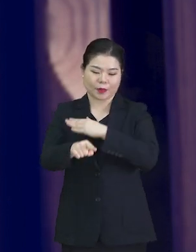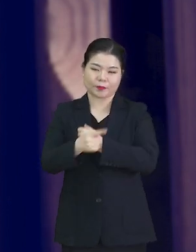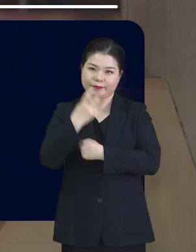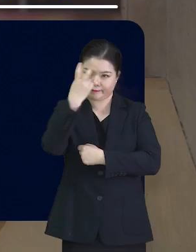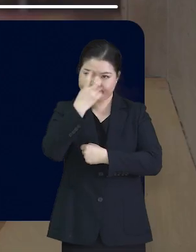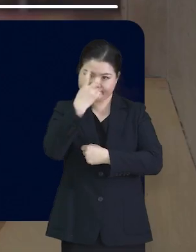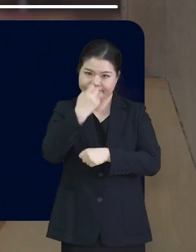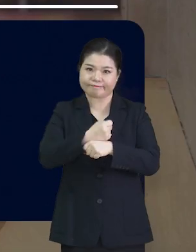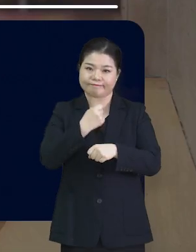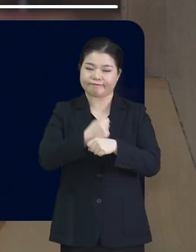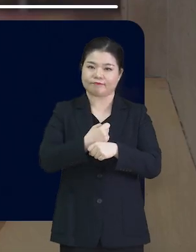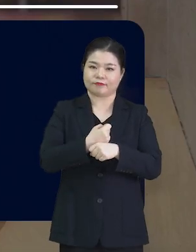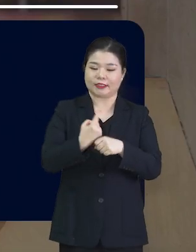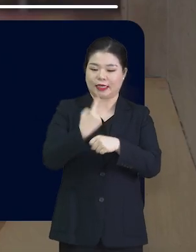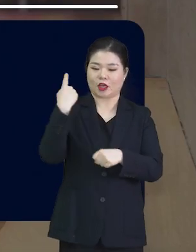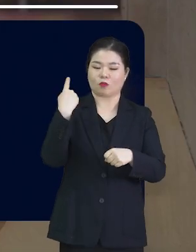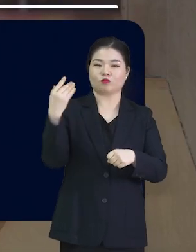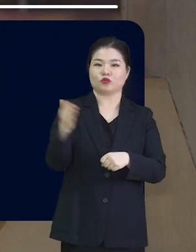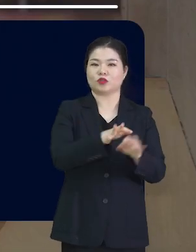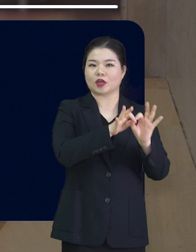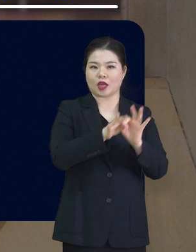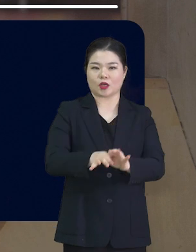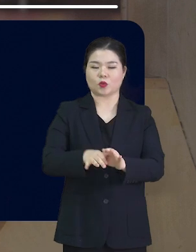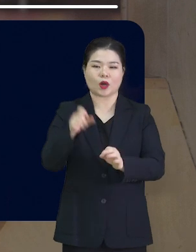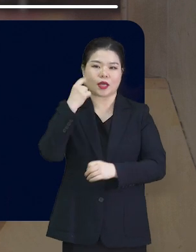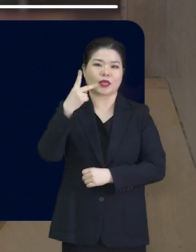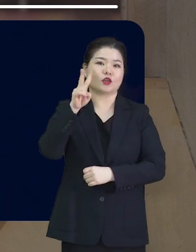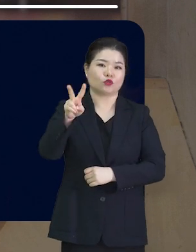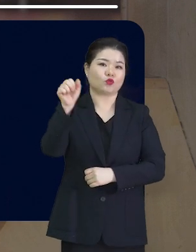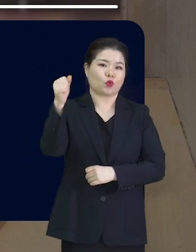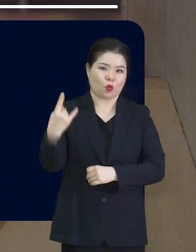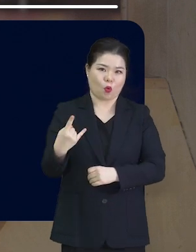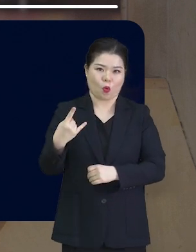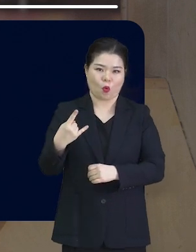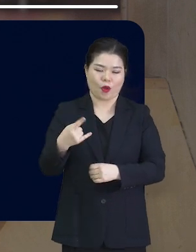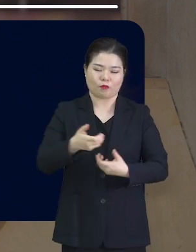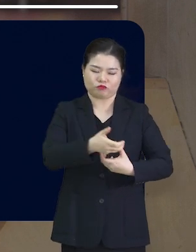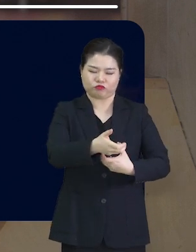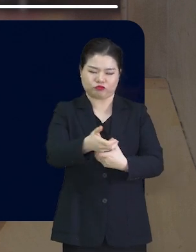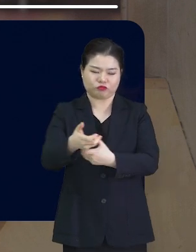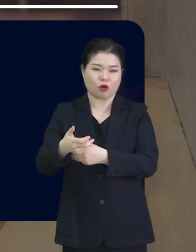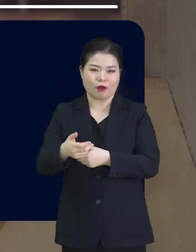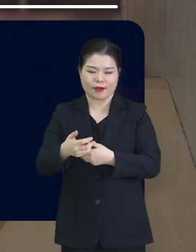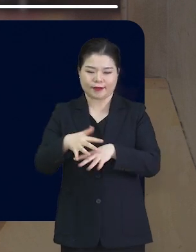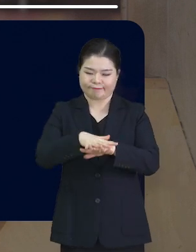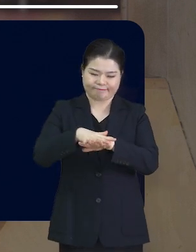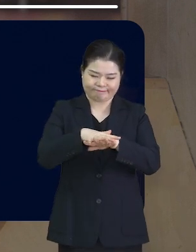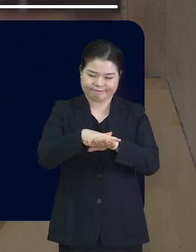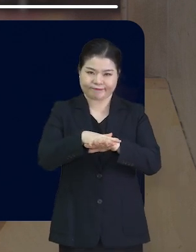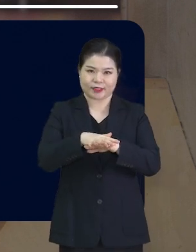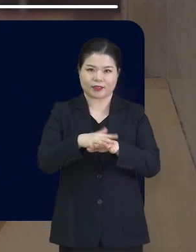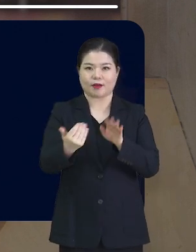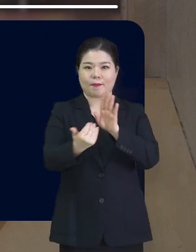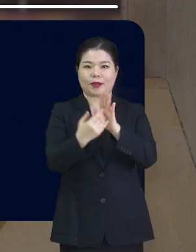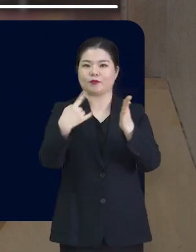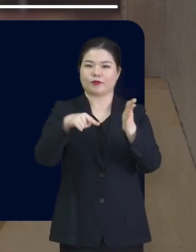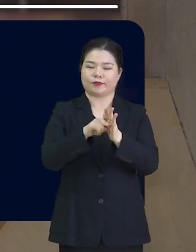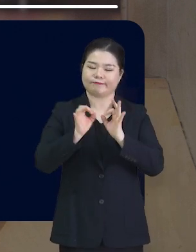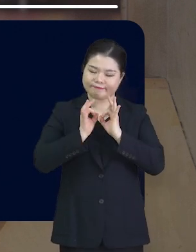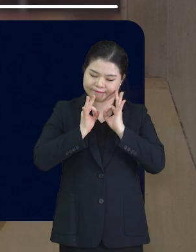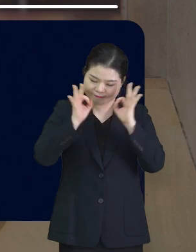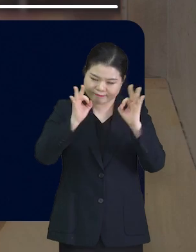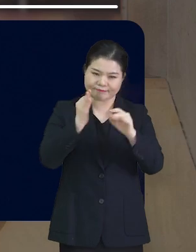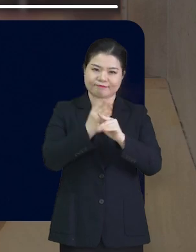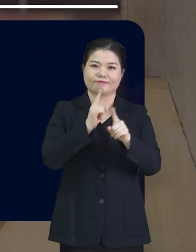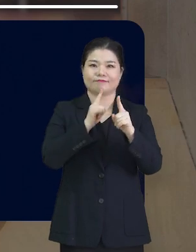이어서 지난해부터 꾸준히 매달 두 차례 방역 소독을 통해서 촘촘한 방역망을 만드는데